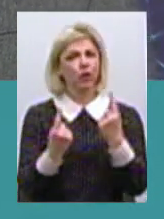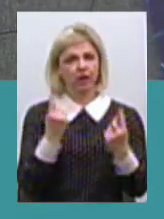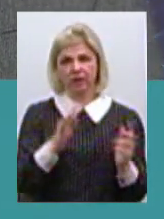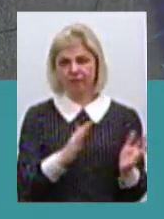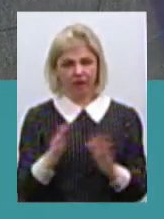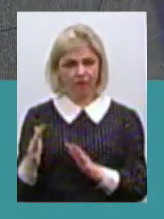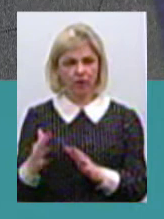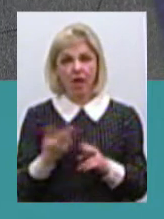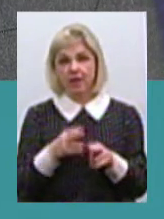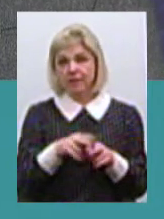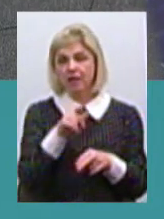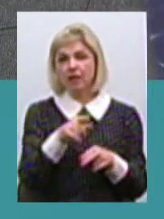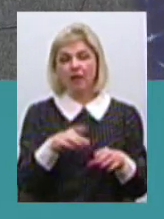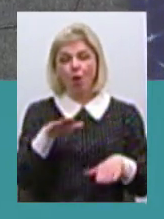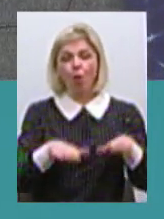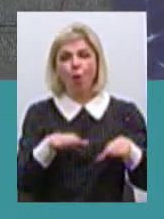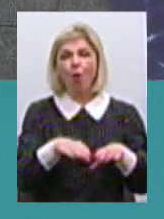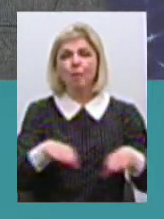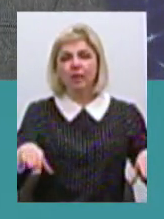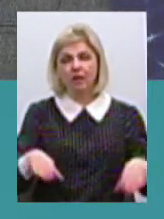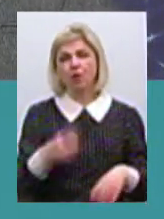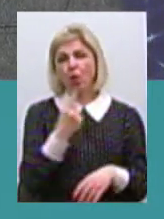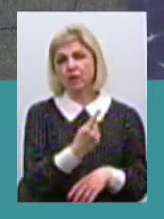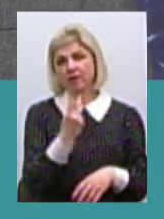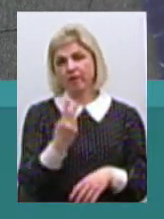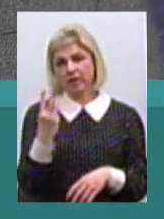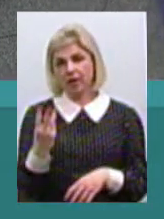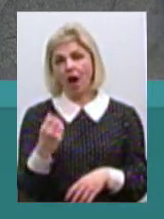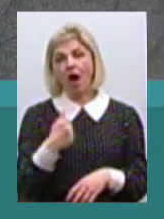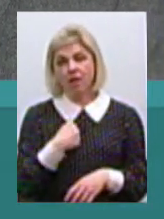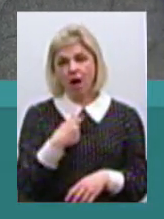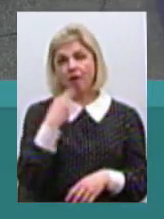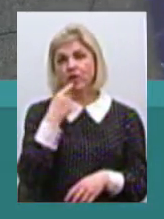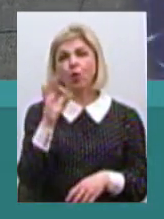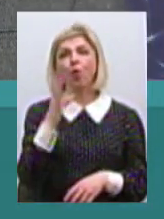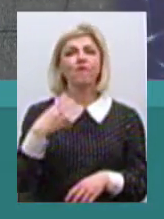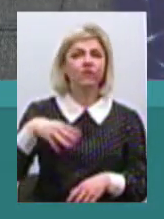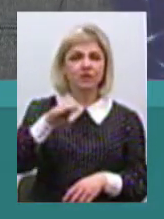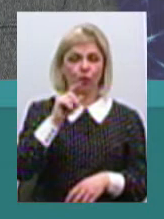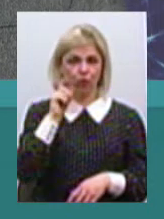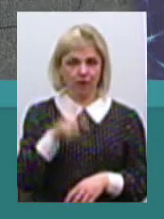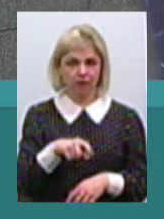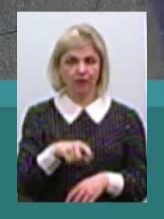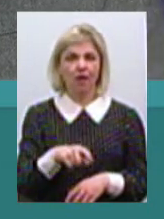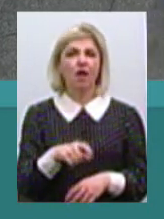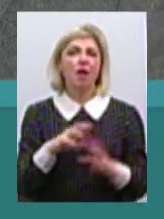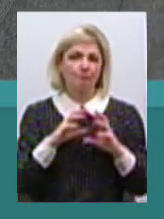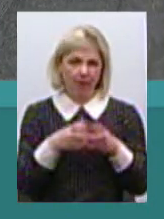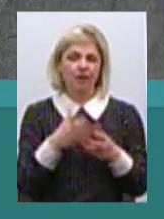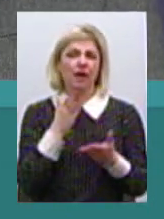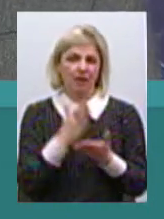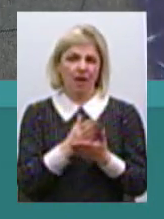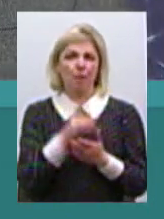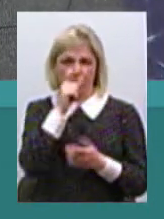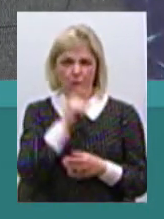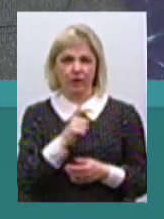нас цих комплексів буквально 1-2-3 в області. Ну, я кажу про всю Україну. Тобто, знаєте, сім'ї не без зародів. Я дякую